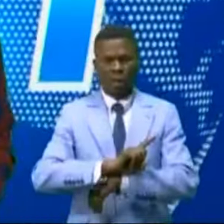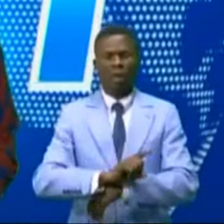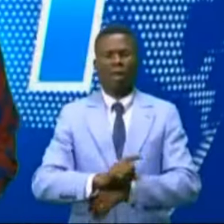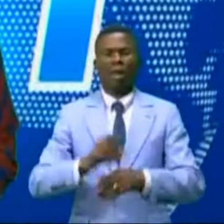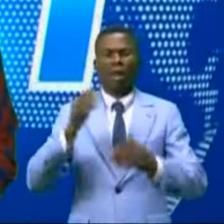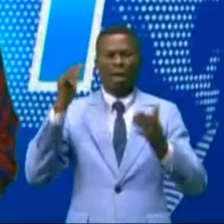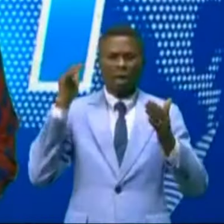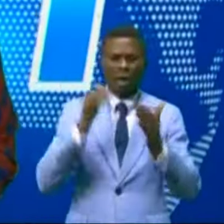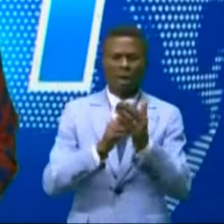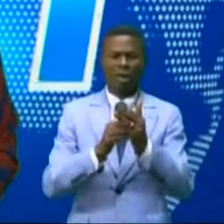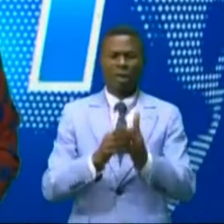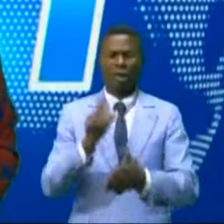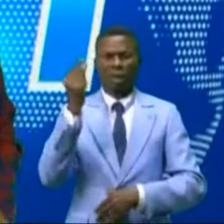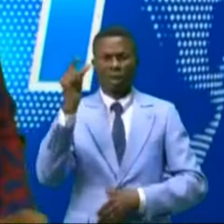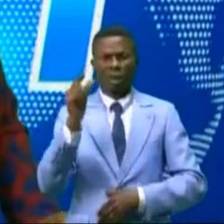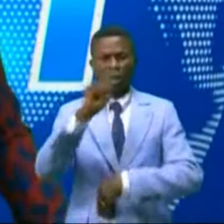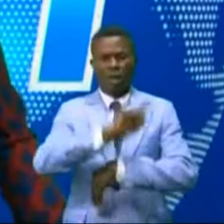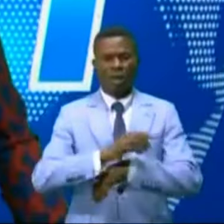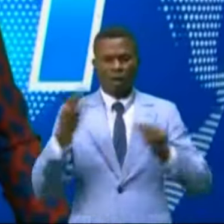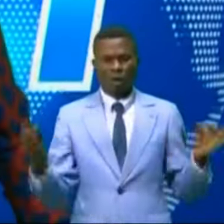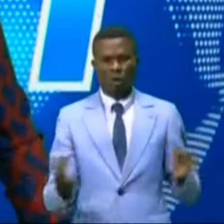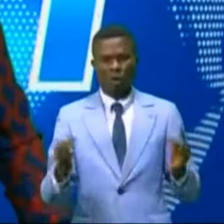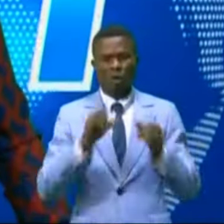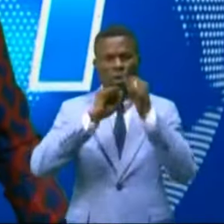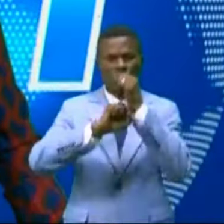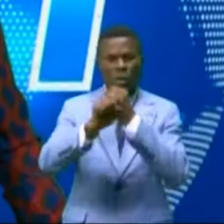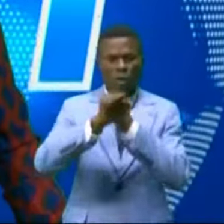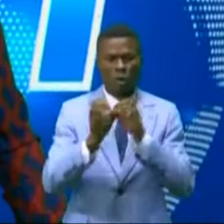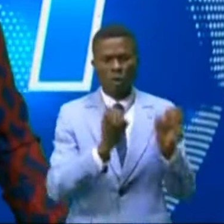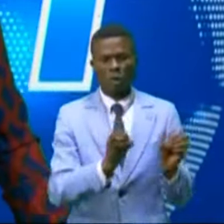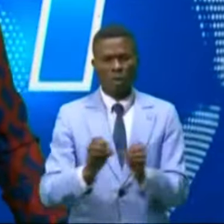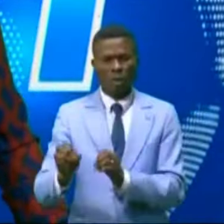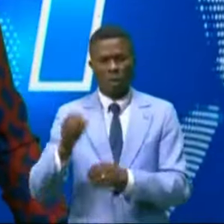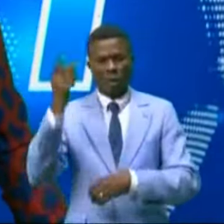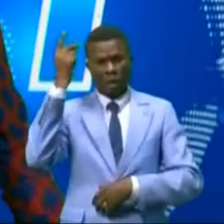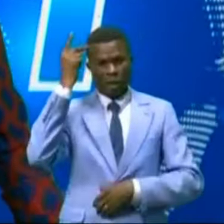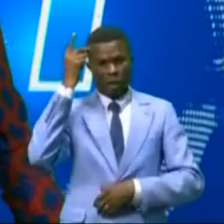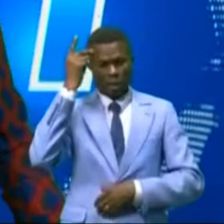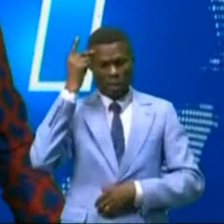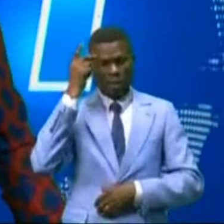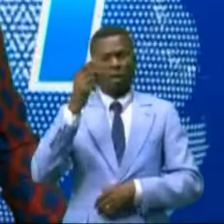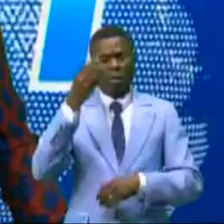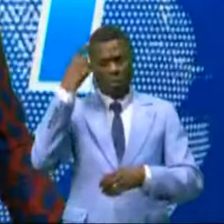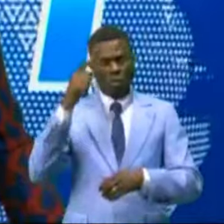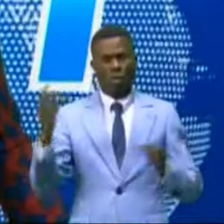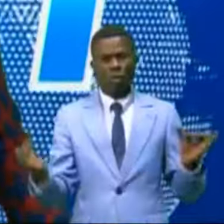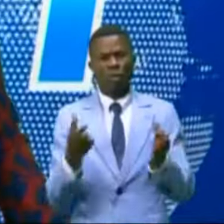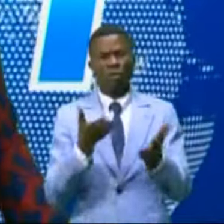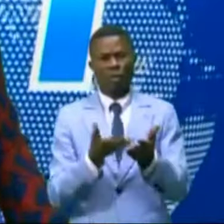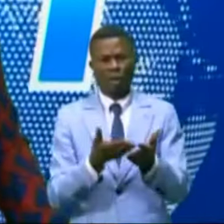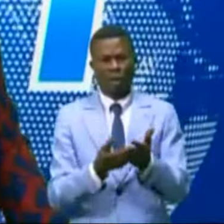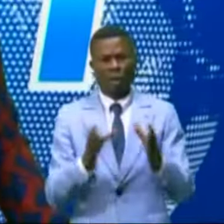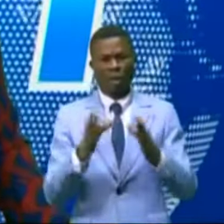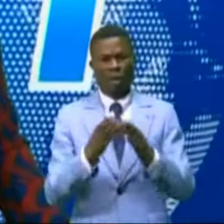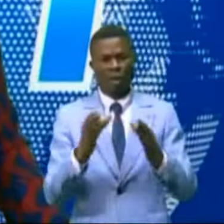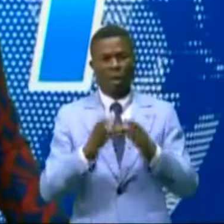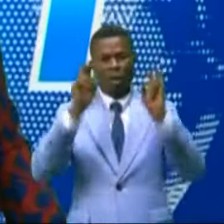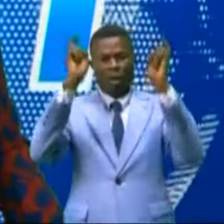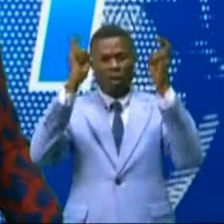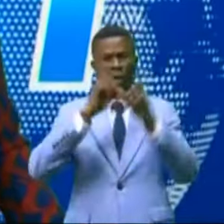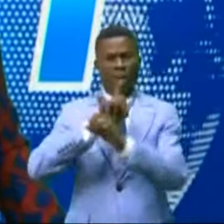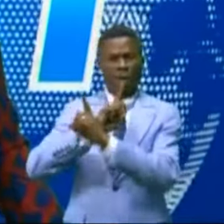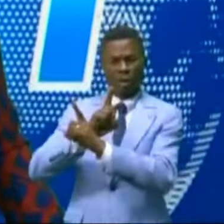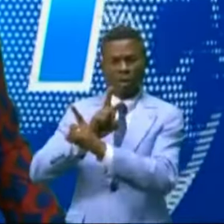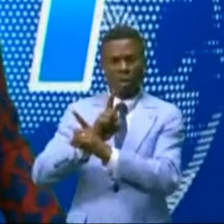timine une journée de célébration des sensibilisation a été organisée à Kinshasa en marge cette célébration avec comme thème